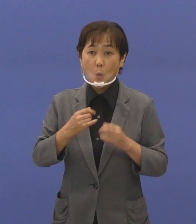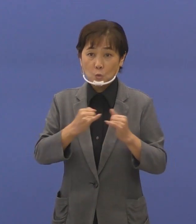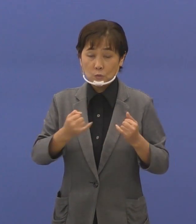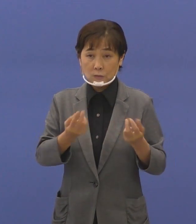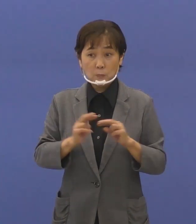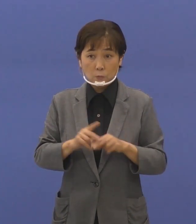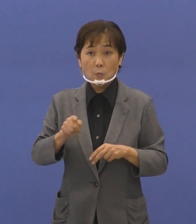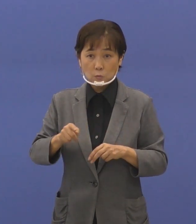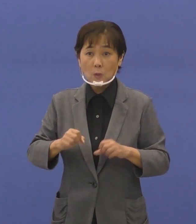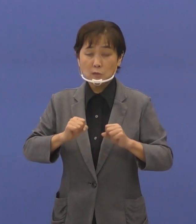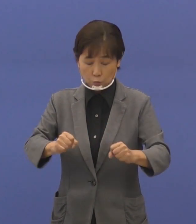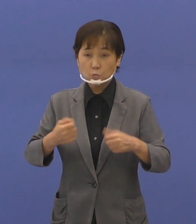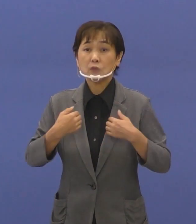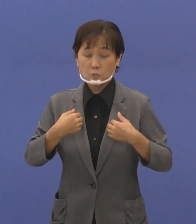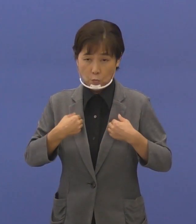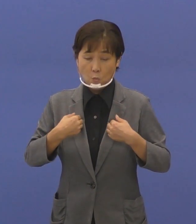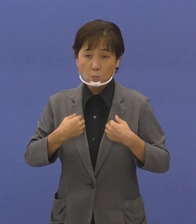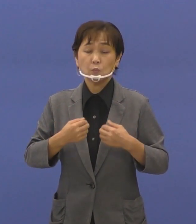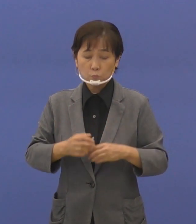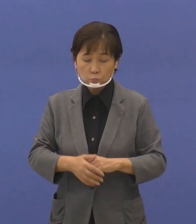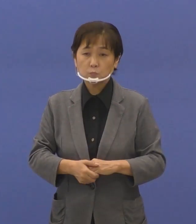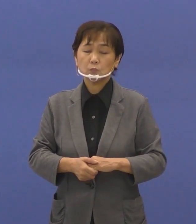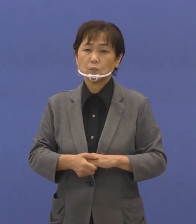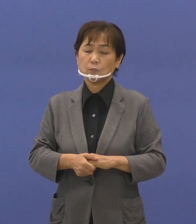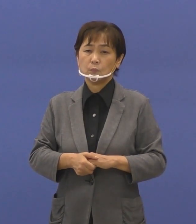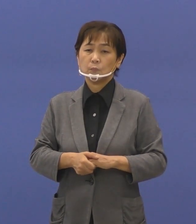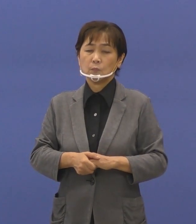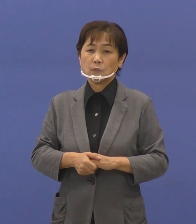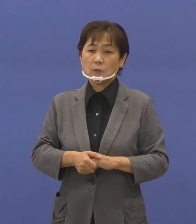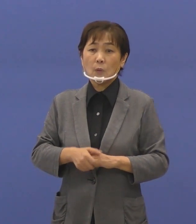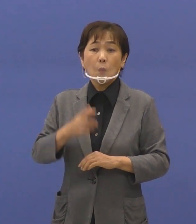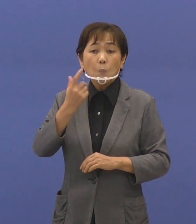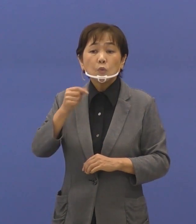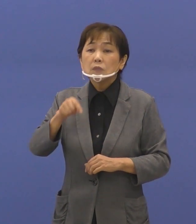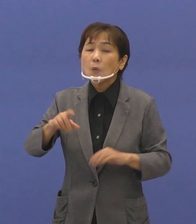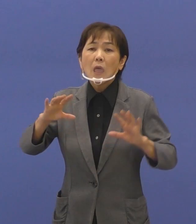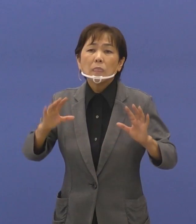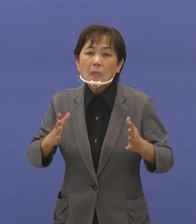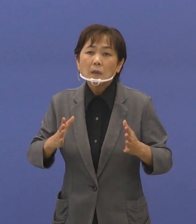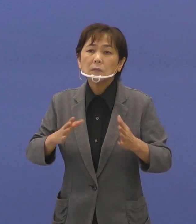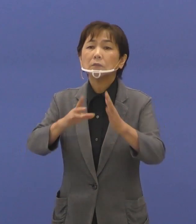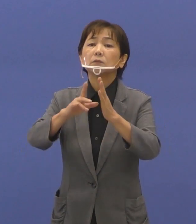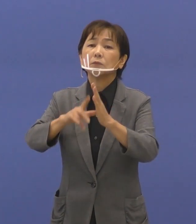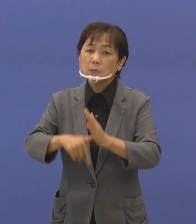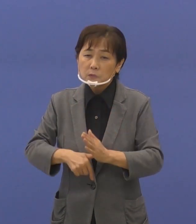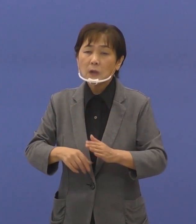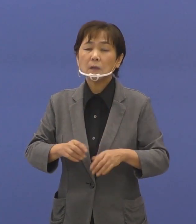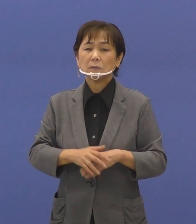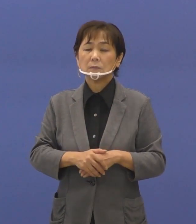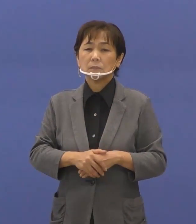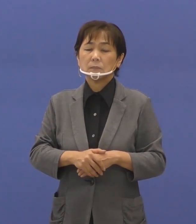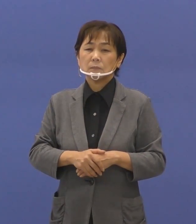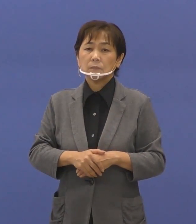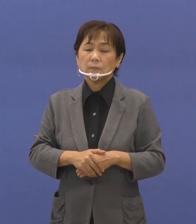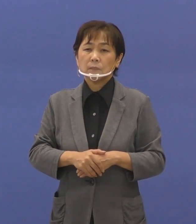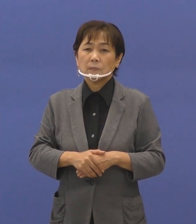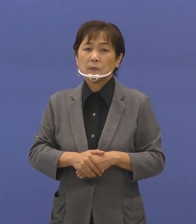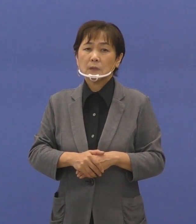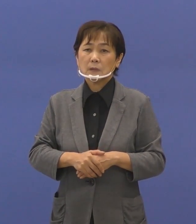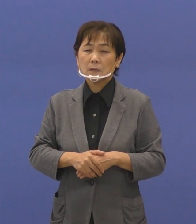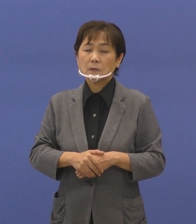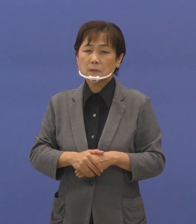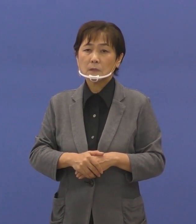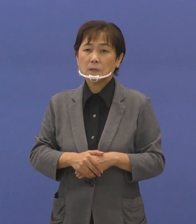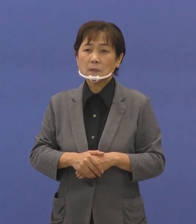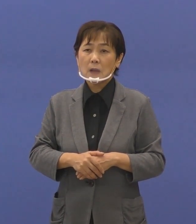自民党総裁が総理大臣として組閣した内閣というのをこの安心して信